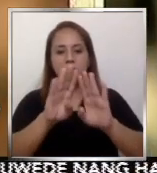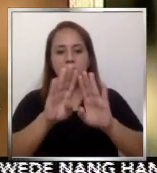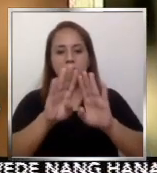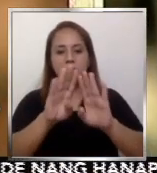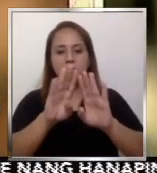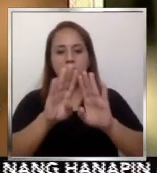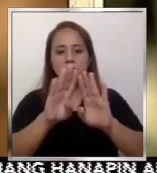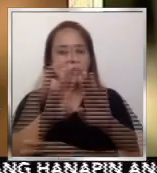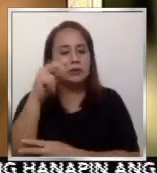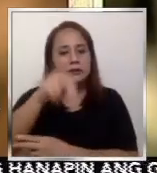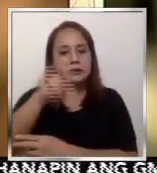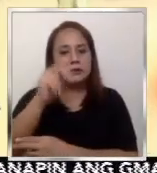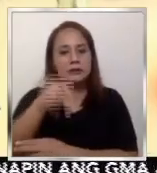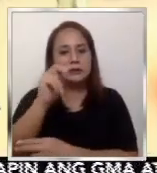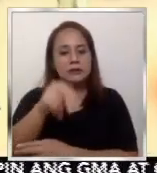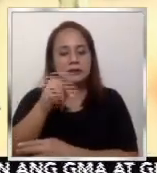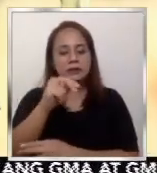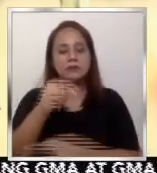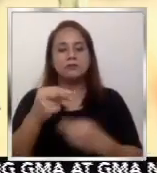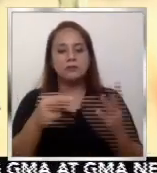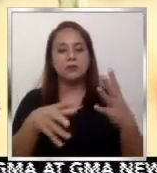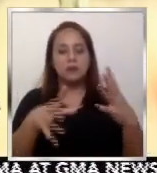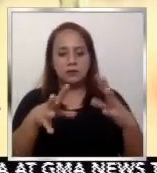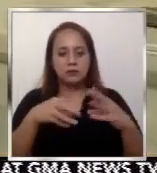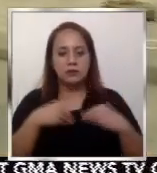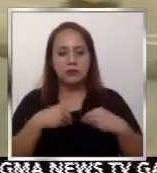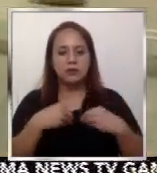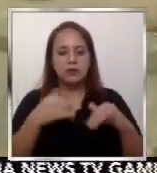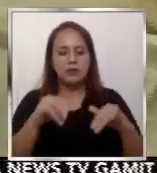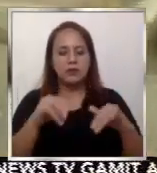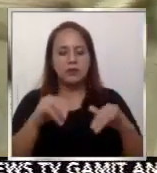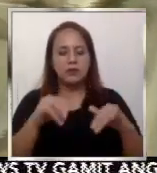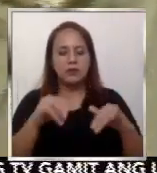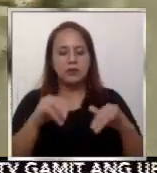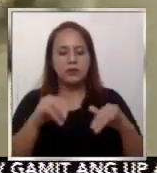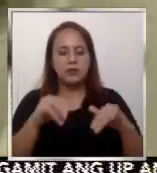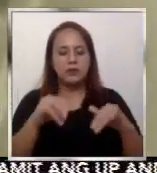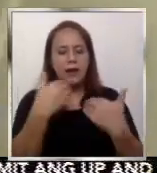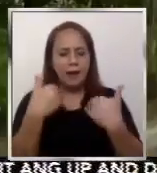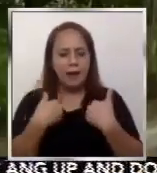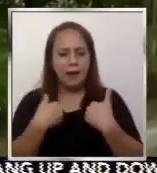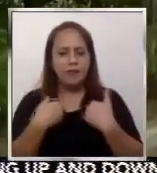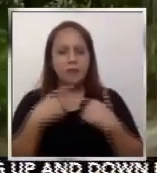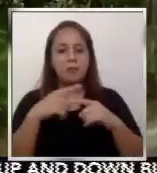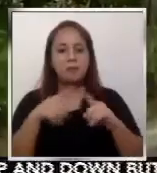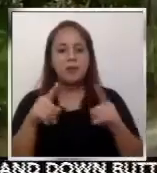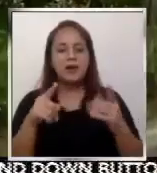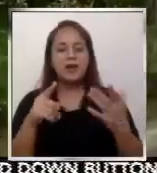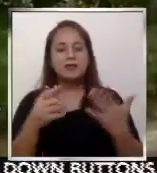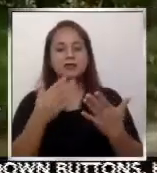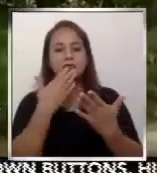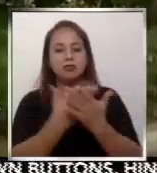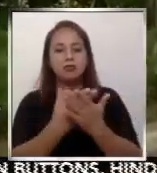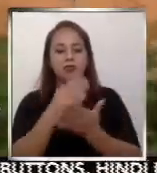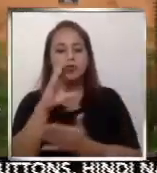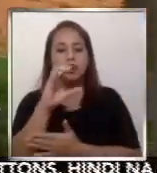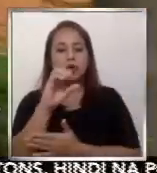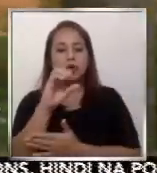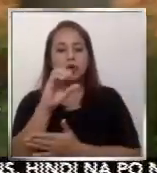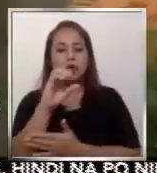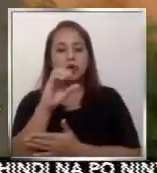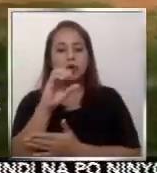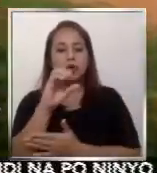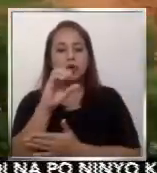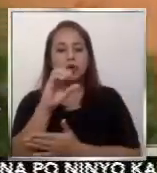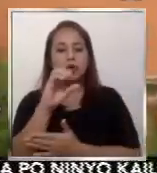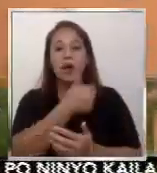mga pasyente pa rin mananatili sa ospital pero yung mabuti na ang lagay ay na-discharge na. Ayon sa Quezon City Local Government, nakahanda naman